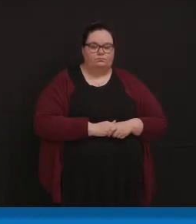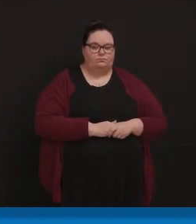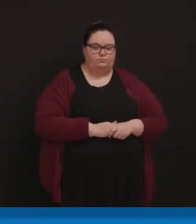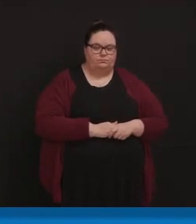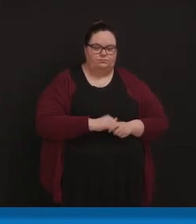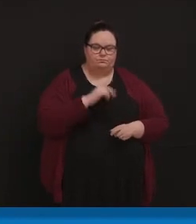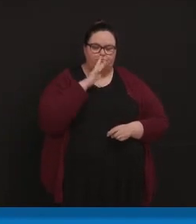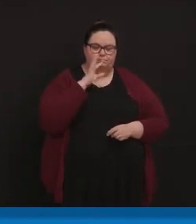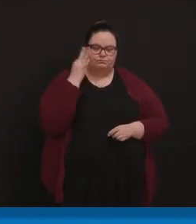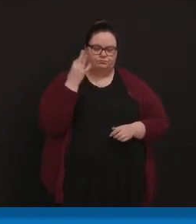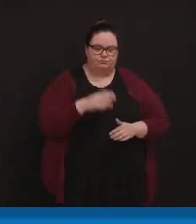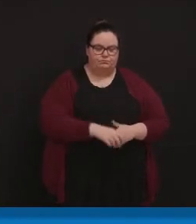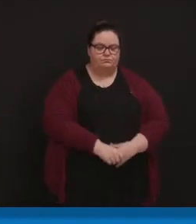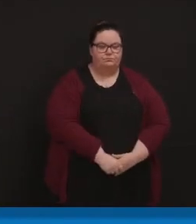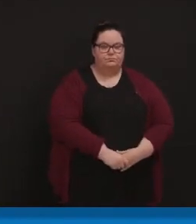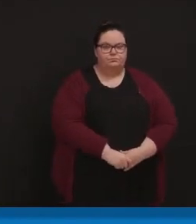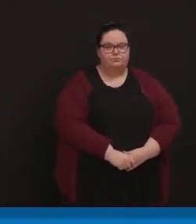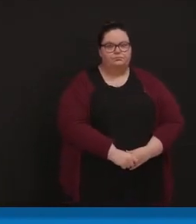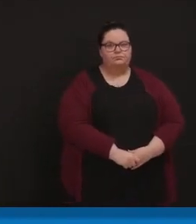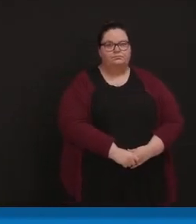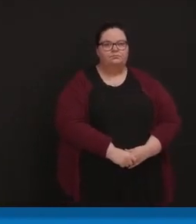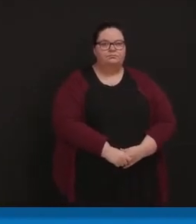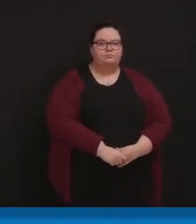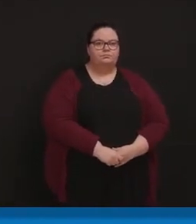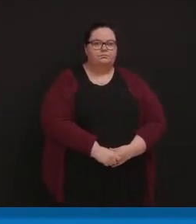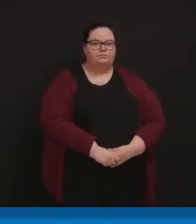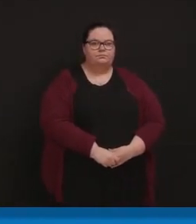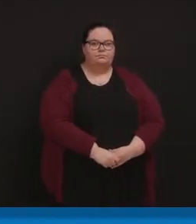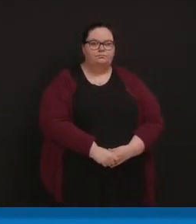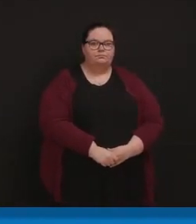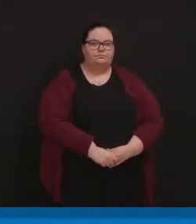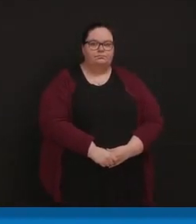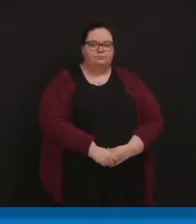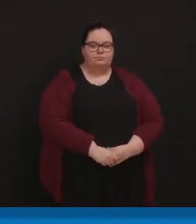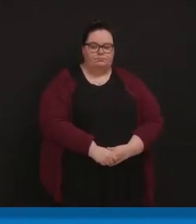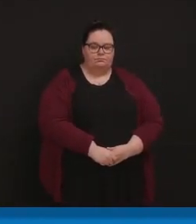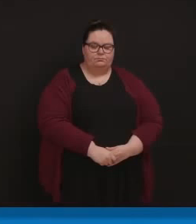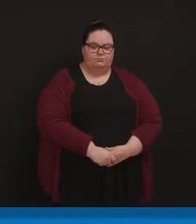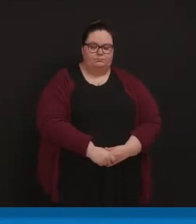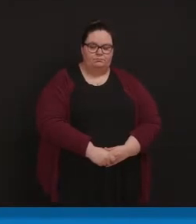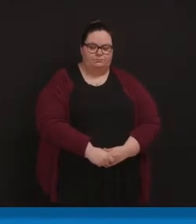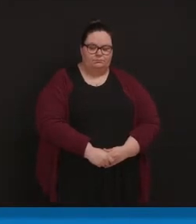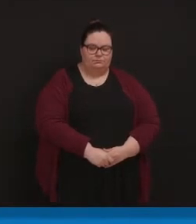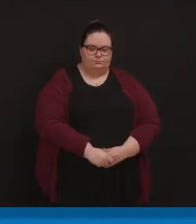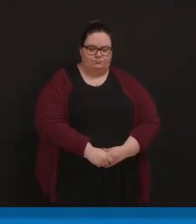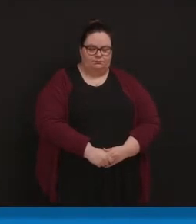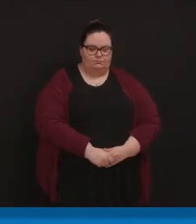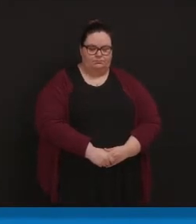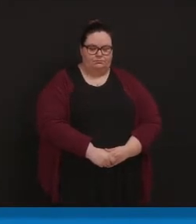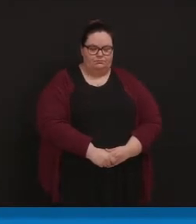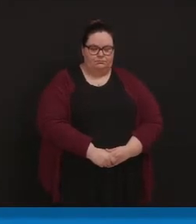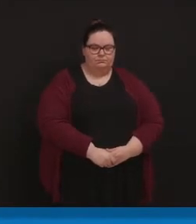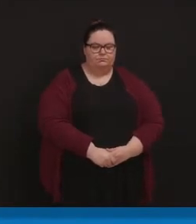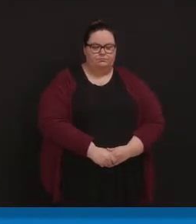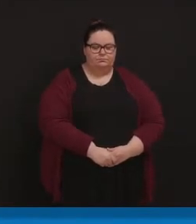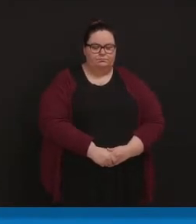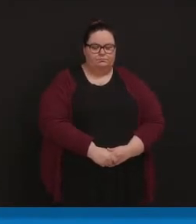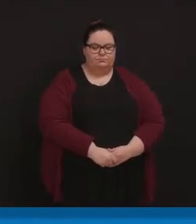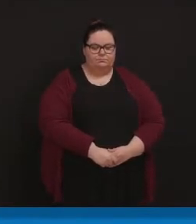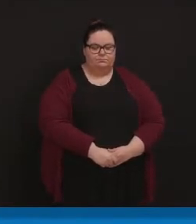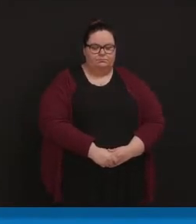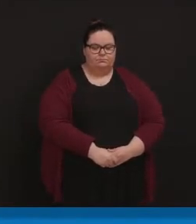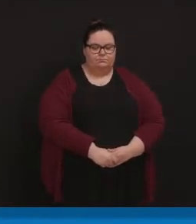maintenant procéder aux questions des journalistes. Vous avez toujours le droit de poser vos questions dans la langue de votre choix. Voulez-vous assurer